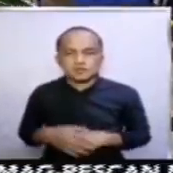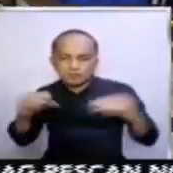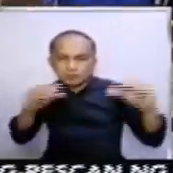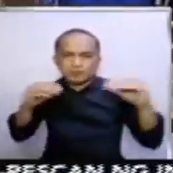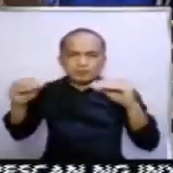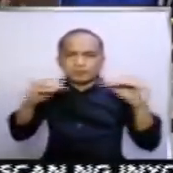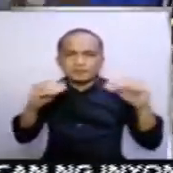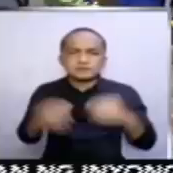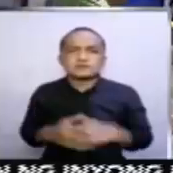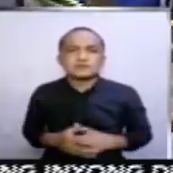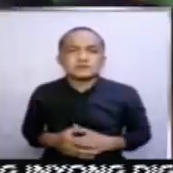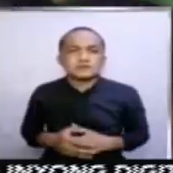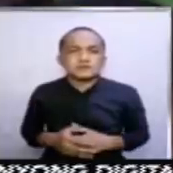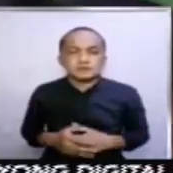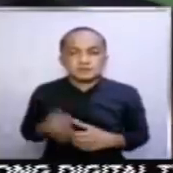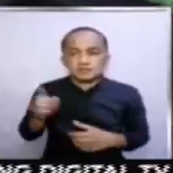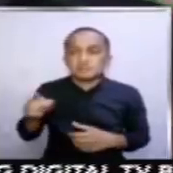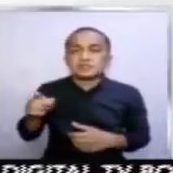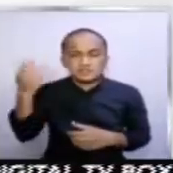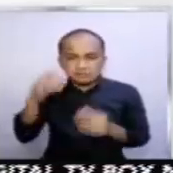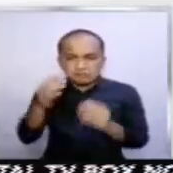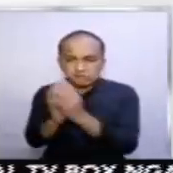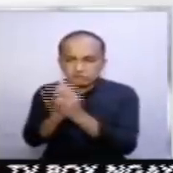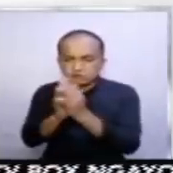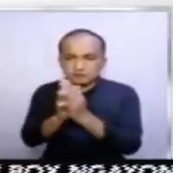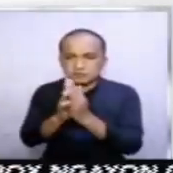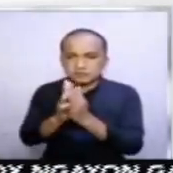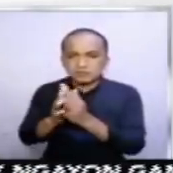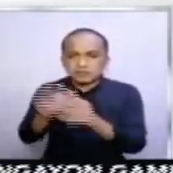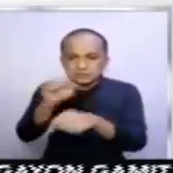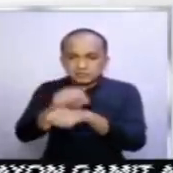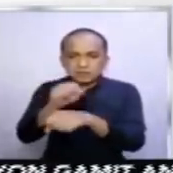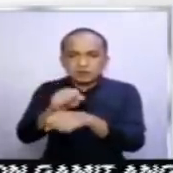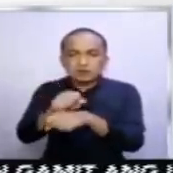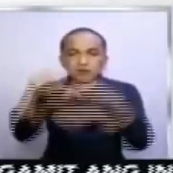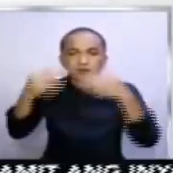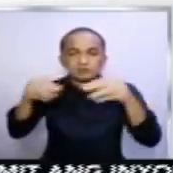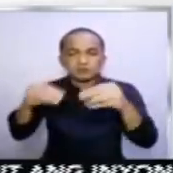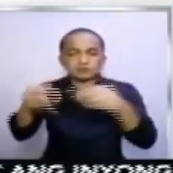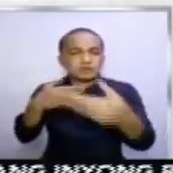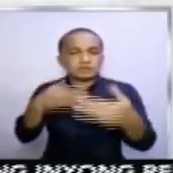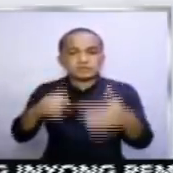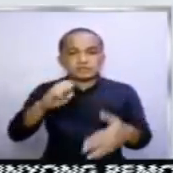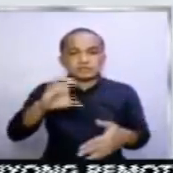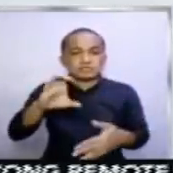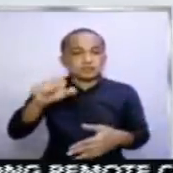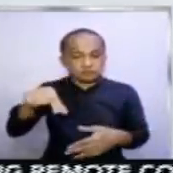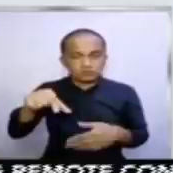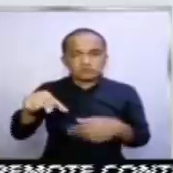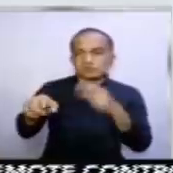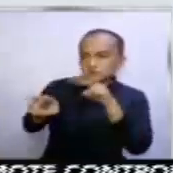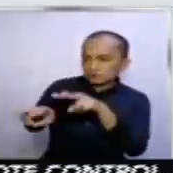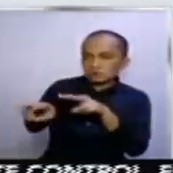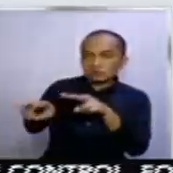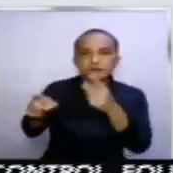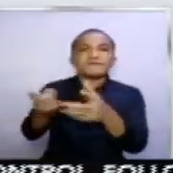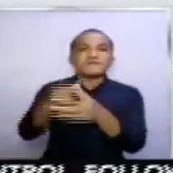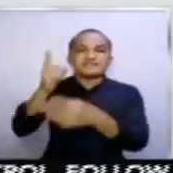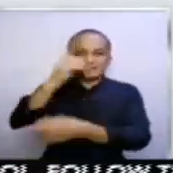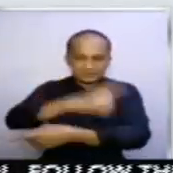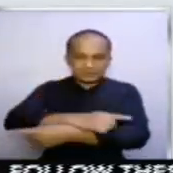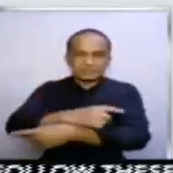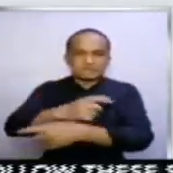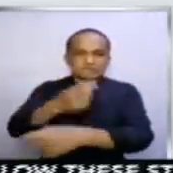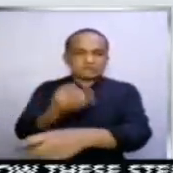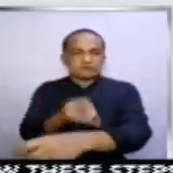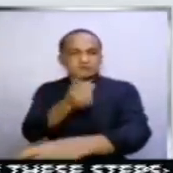Ang dating siksikang trabaho market sa Sampaloc, kahit may ECQ, ganito nang itsura sa unang araw ng hard lockdown sa Sampaloc.